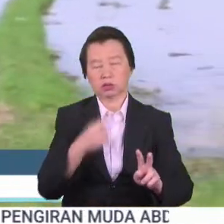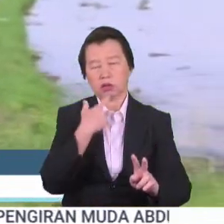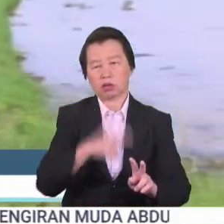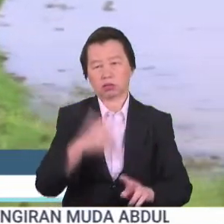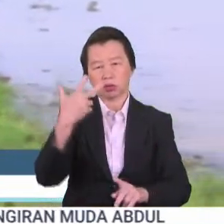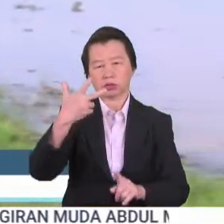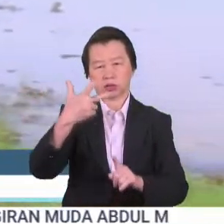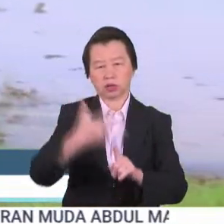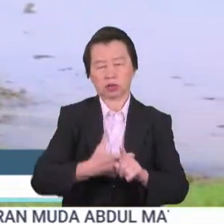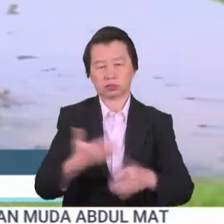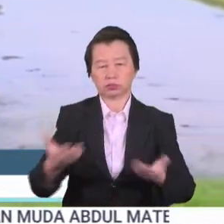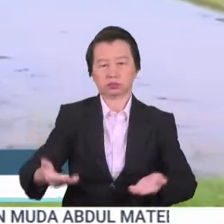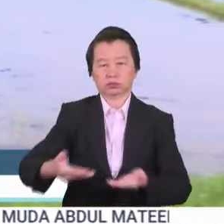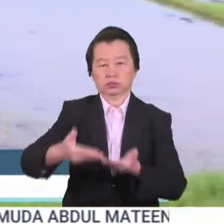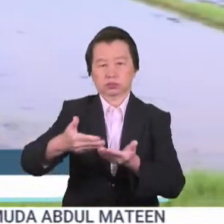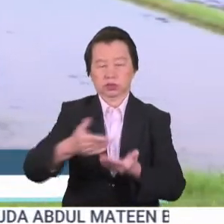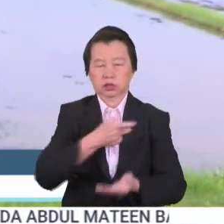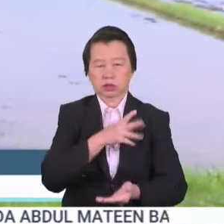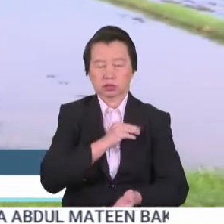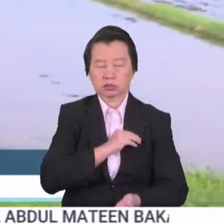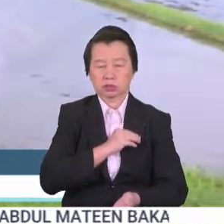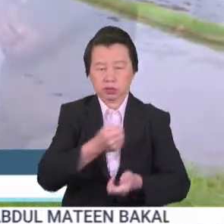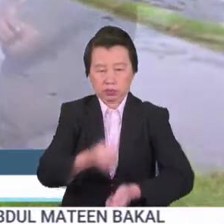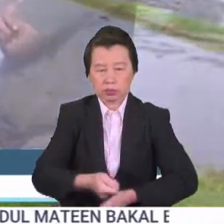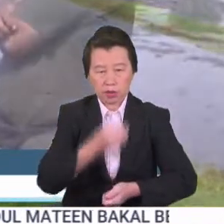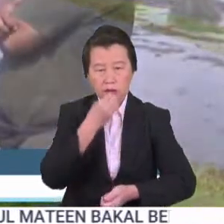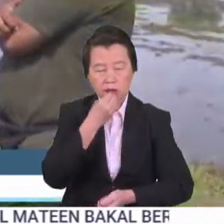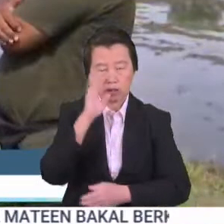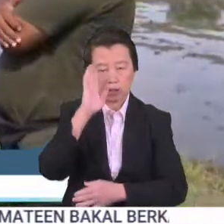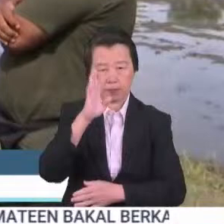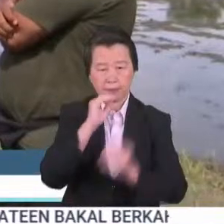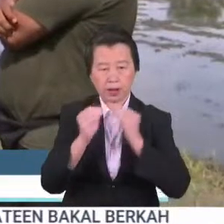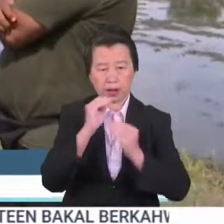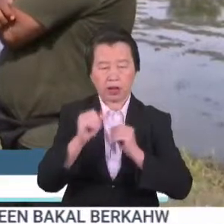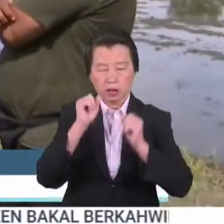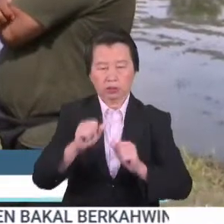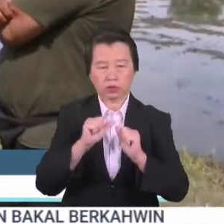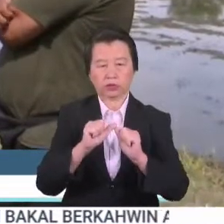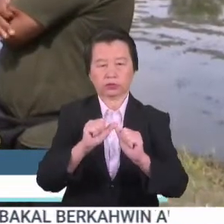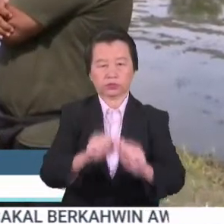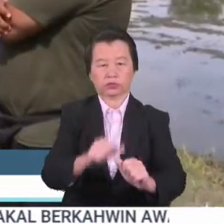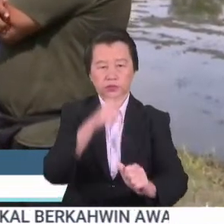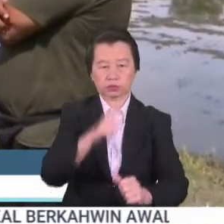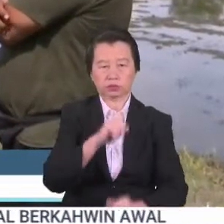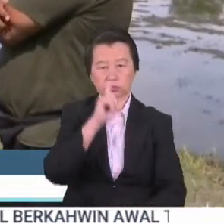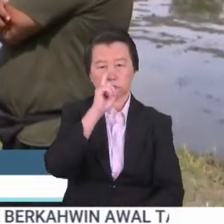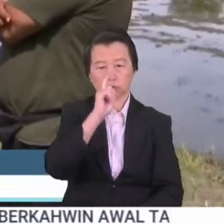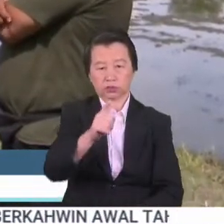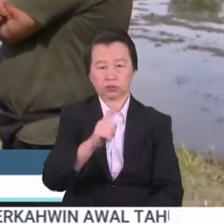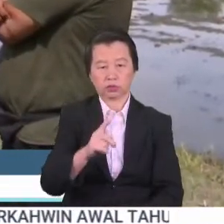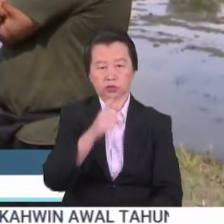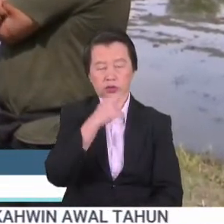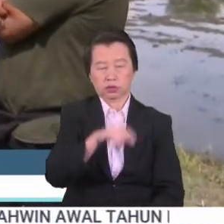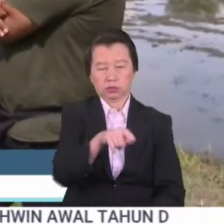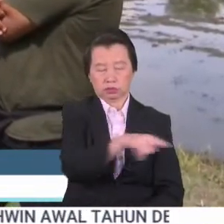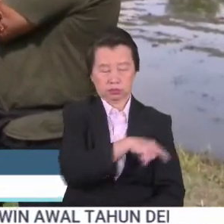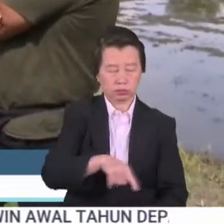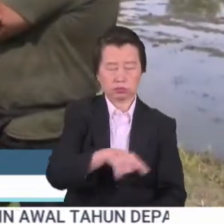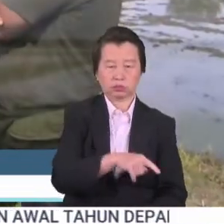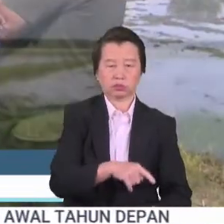bulan yang diperkenal Kementerian Pertanian dan keterjaminan makanan dapat diteruskan bagi memastikan kesejahteraan